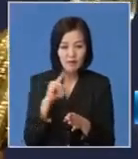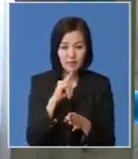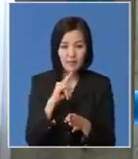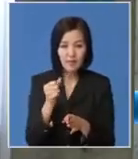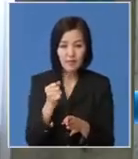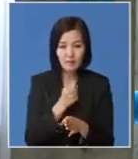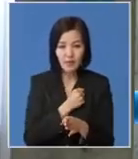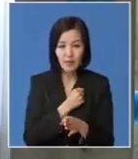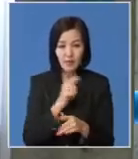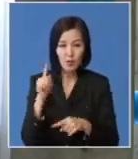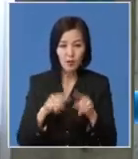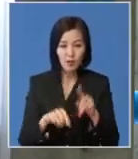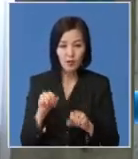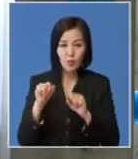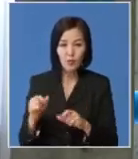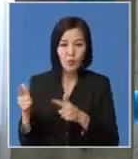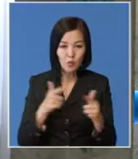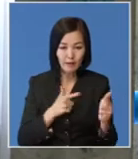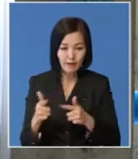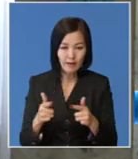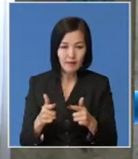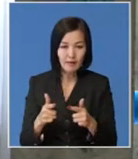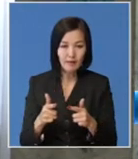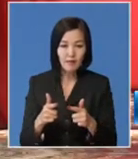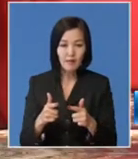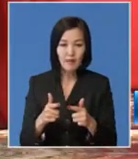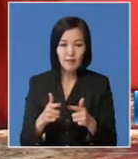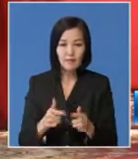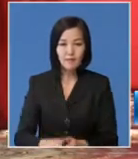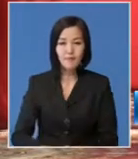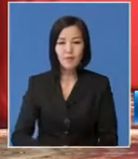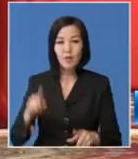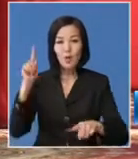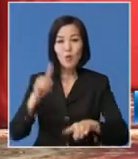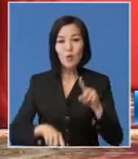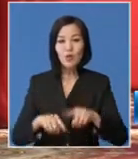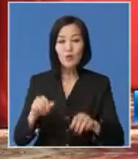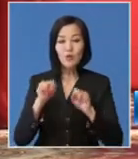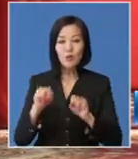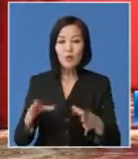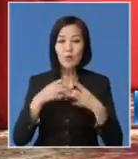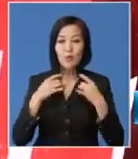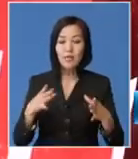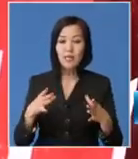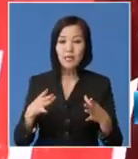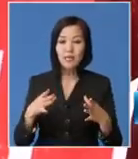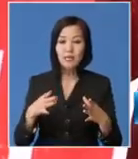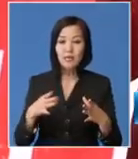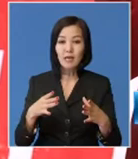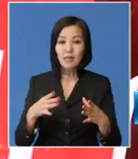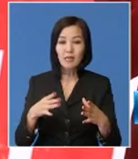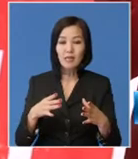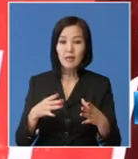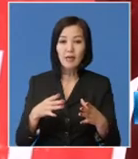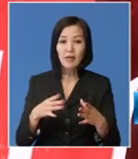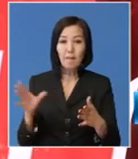отанды қорғауға дайын, дайындығымыз өзі орында. Отан қорғаушылар мерекесіне орай салтанатты жиында мінсіз қызметімен